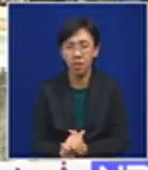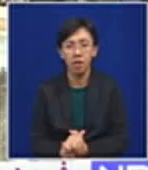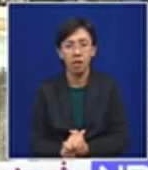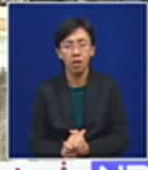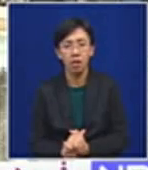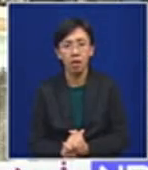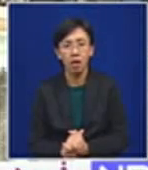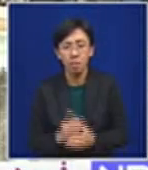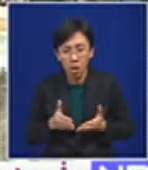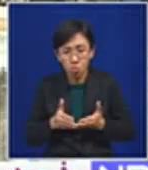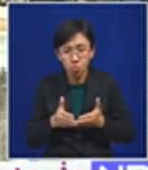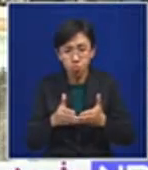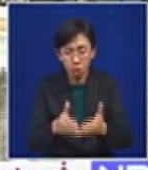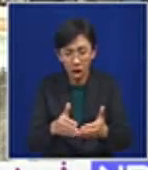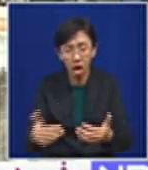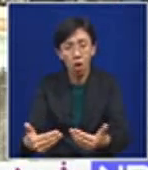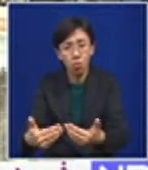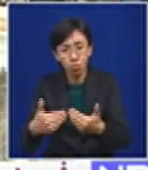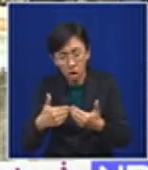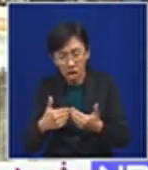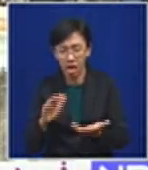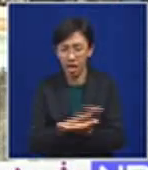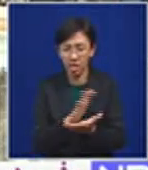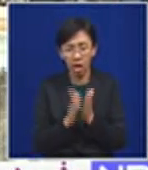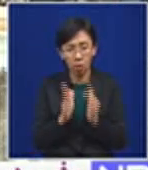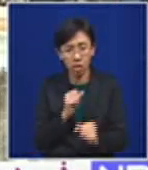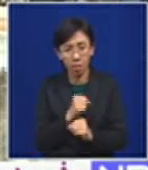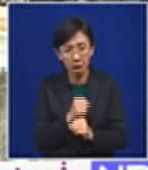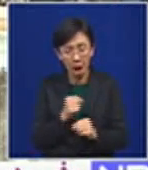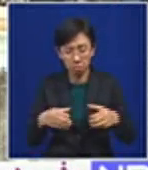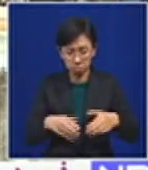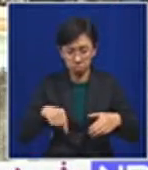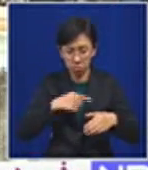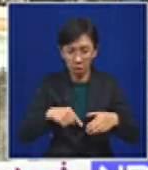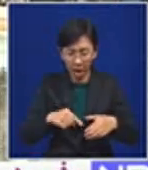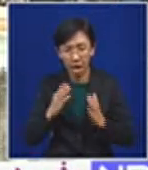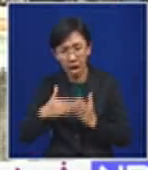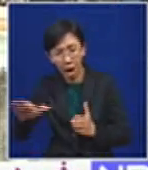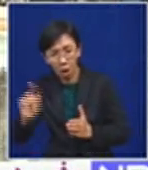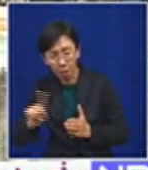แจ้งออกยังถูกไปโป้ถูกต้องหรือเปล่ามีเวสติดไหมอะไรเงี้ยนะครับ